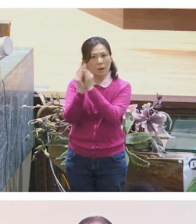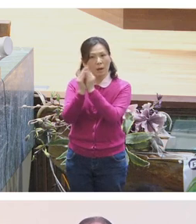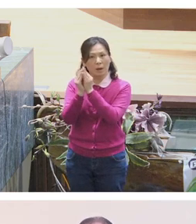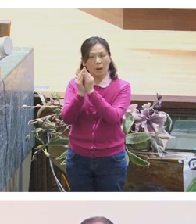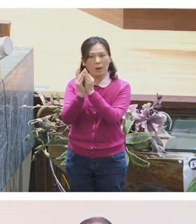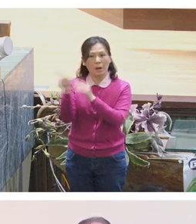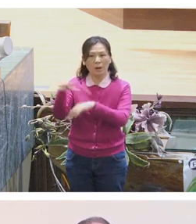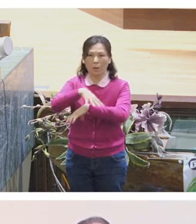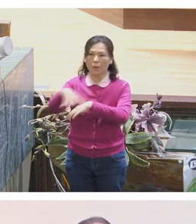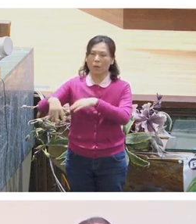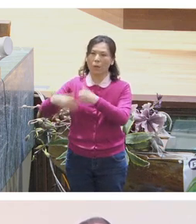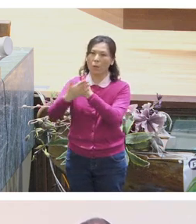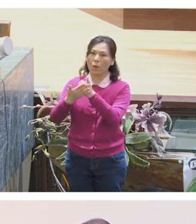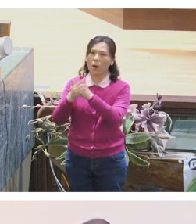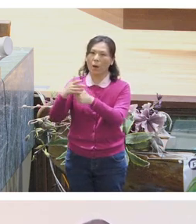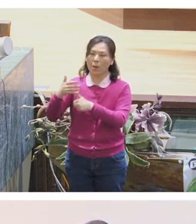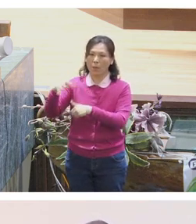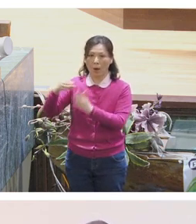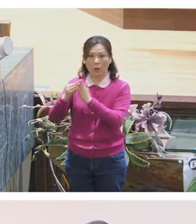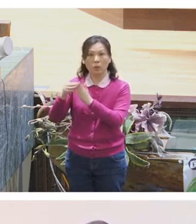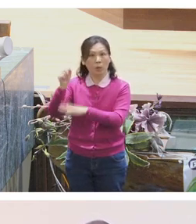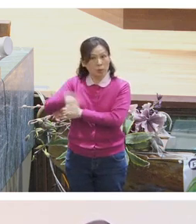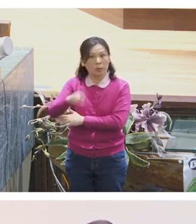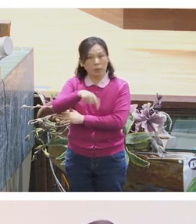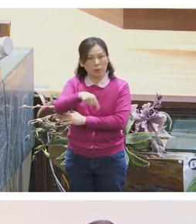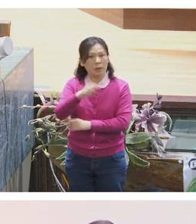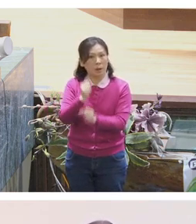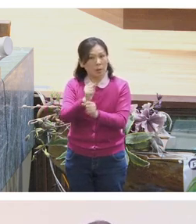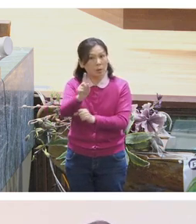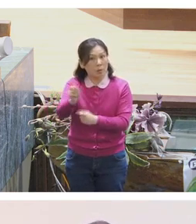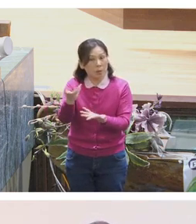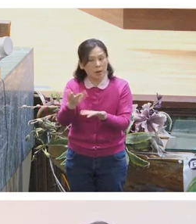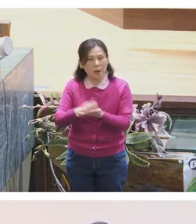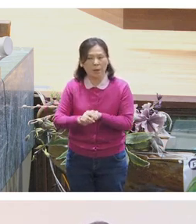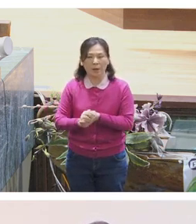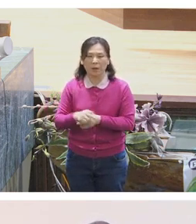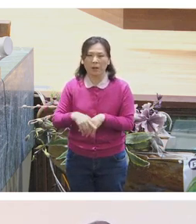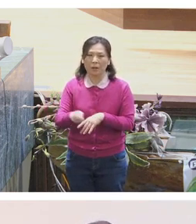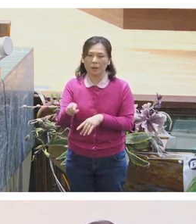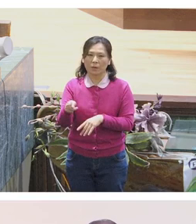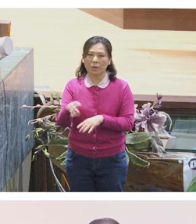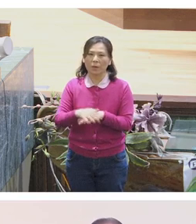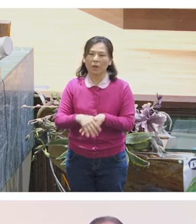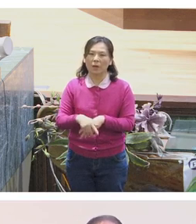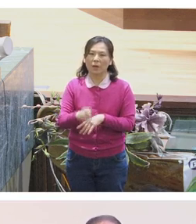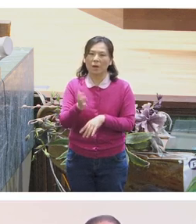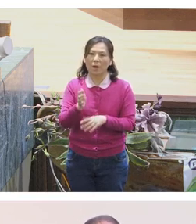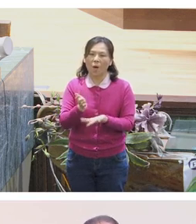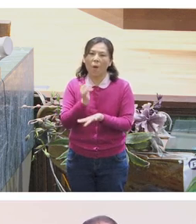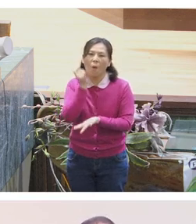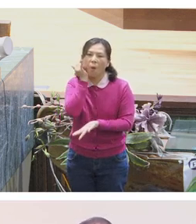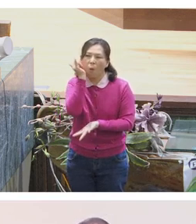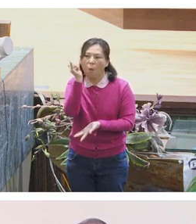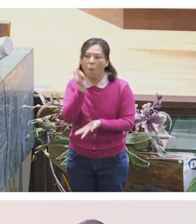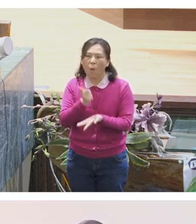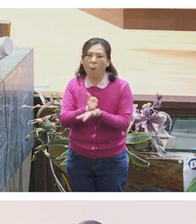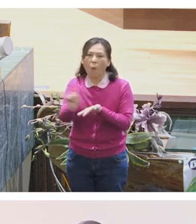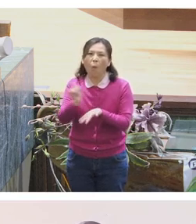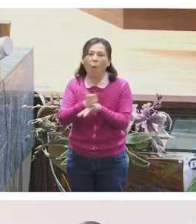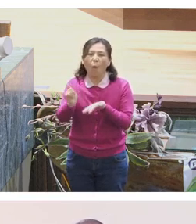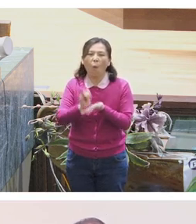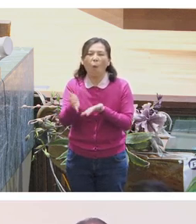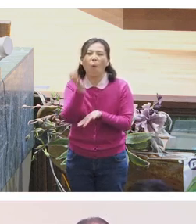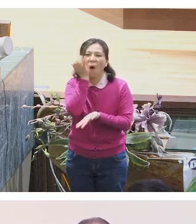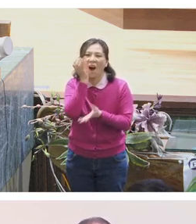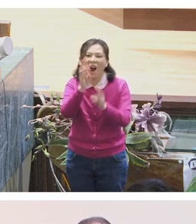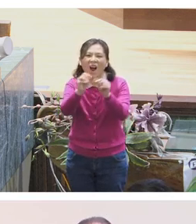桃园环保局允许它做什么，你知道吗？滑石粉。各位，玻璃纤维细粉粒，你摸